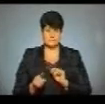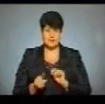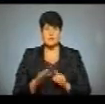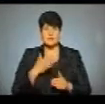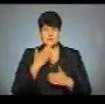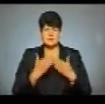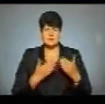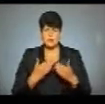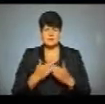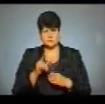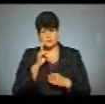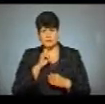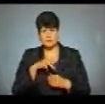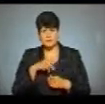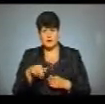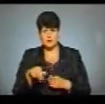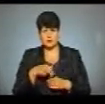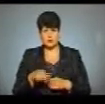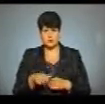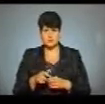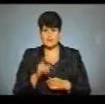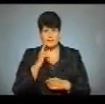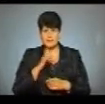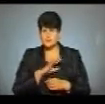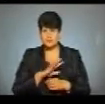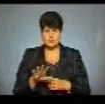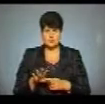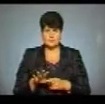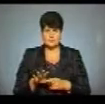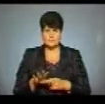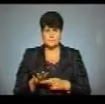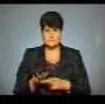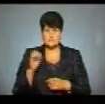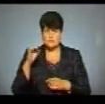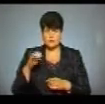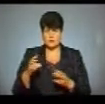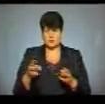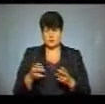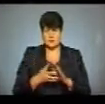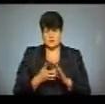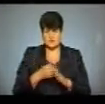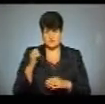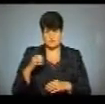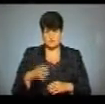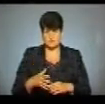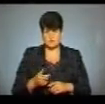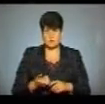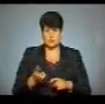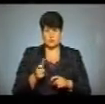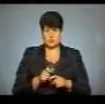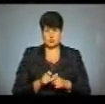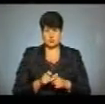чи зручно їм переходити дорогу поблизу кільця. Незручно. Можна світлофор, ну тут його не вистачає. Дуже, мені